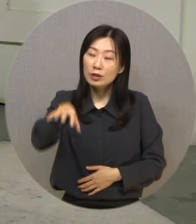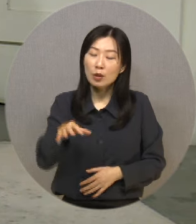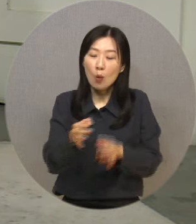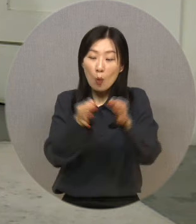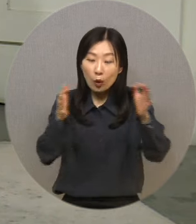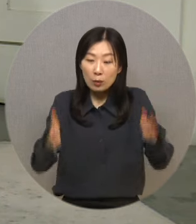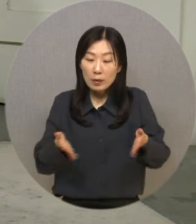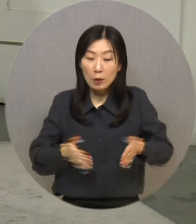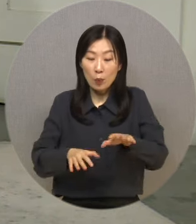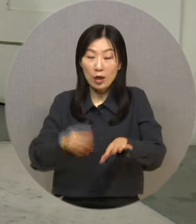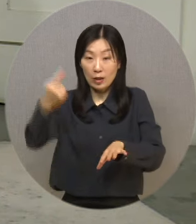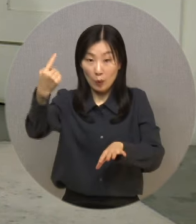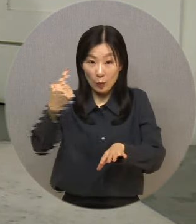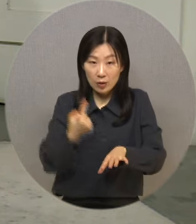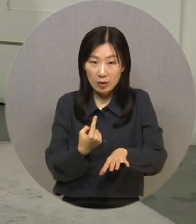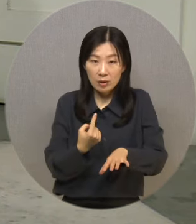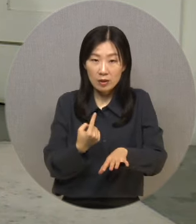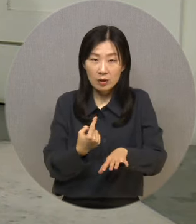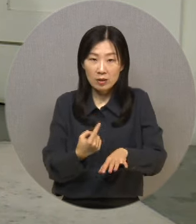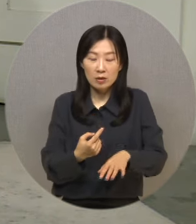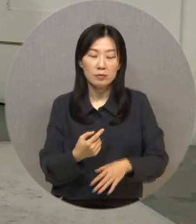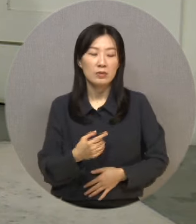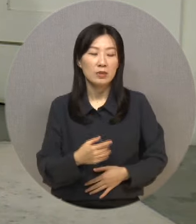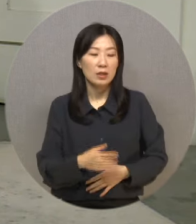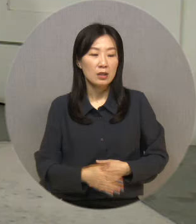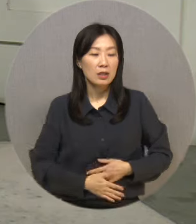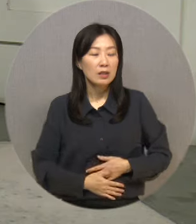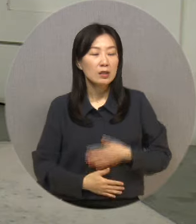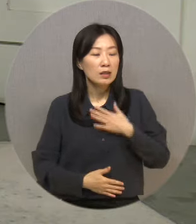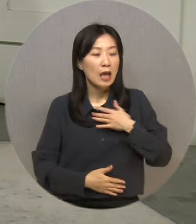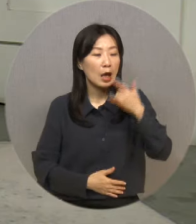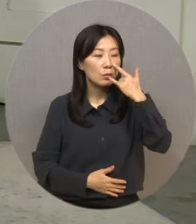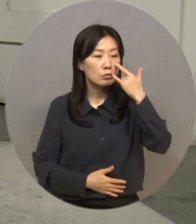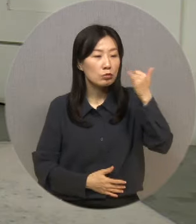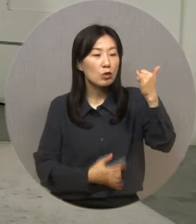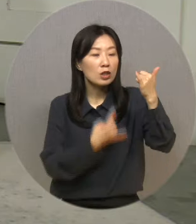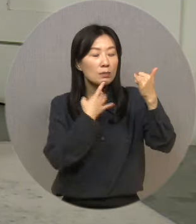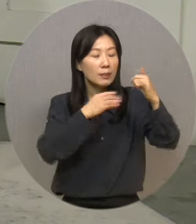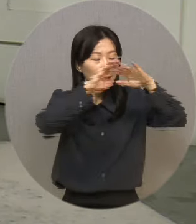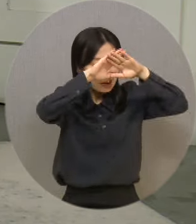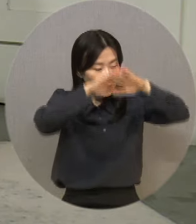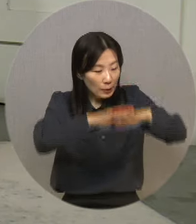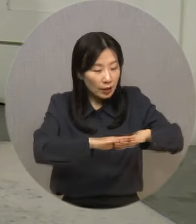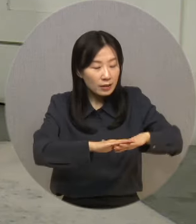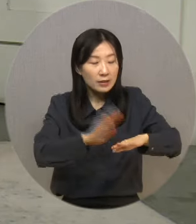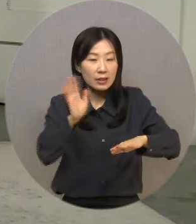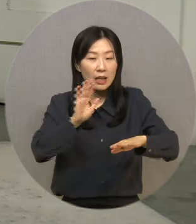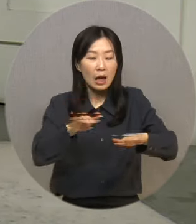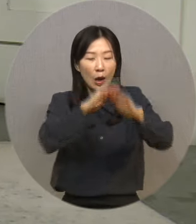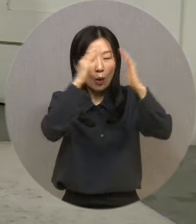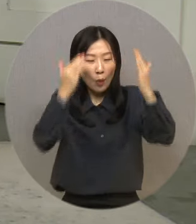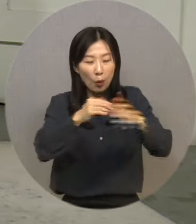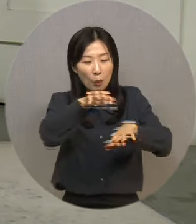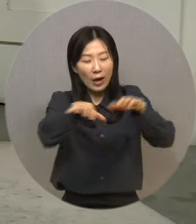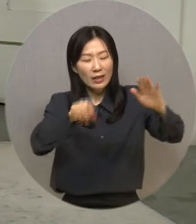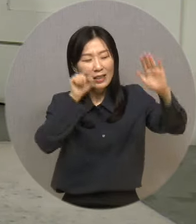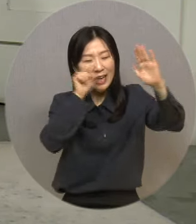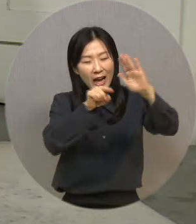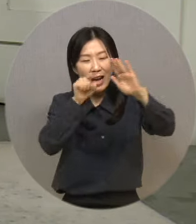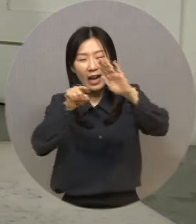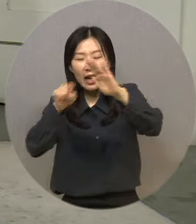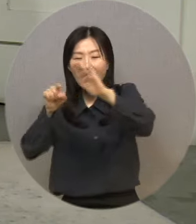찾아서 오잖아요. 네. 그러면 자기 부모님한테만 세배하는 게 아니라 온 동네, 마을을 다 마을마다. 다니면서 동네 네. 분들한테